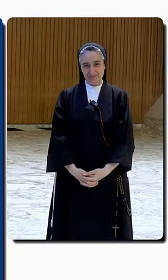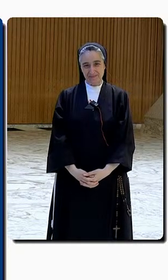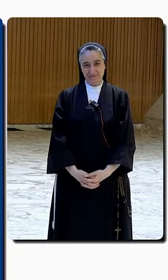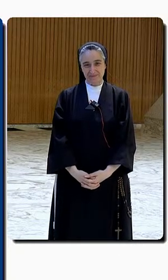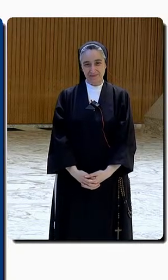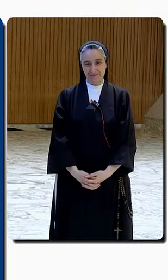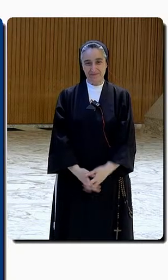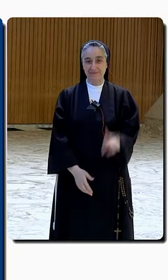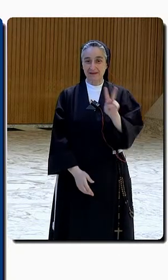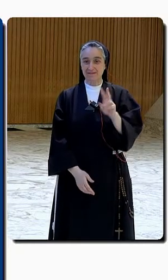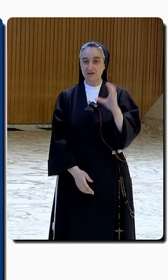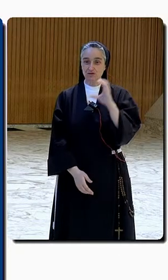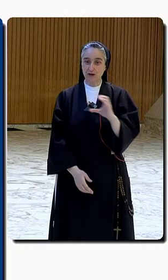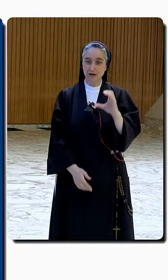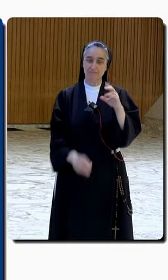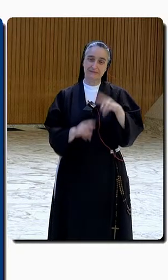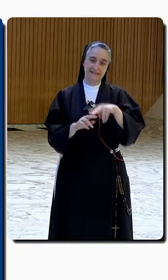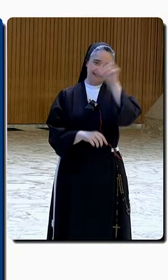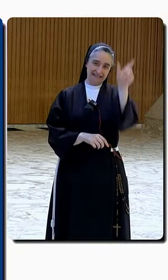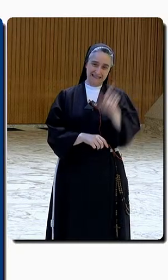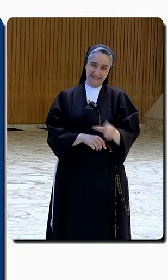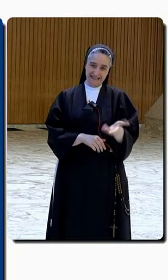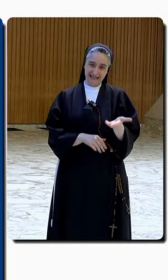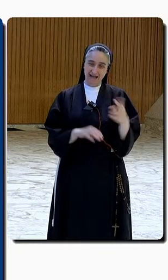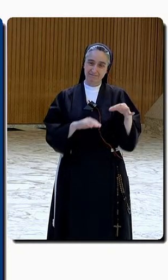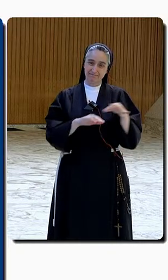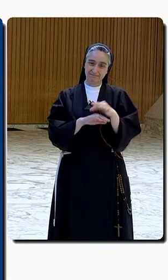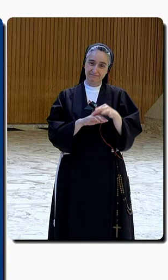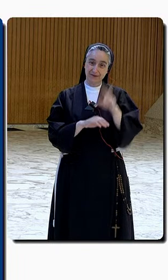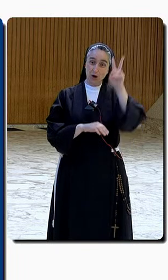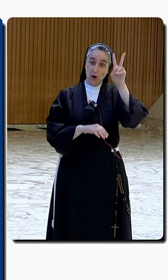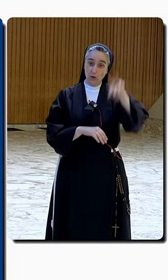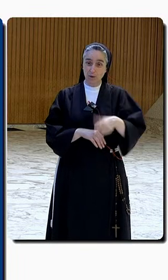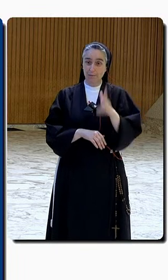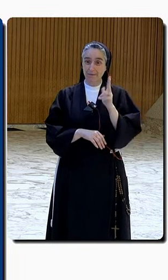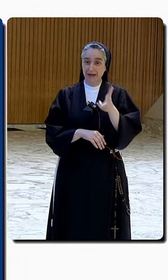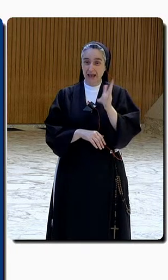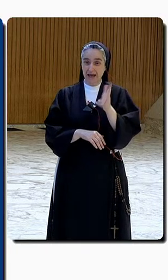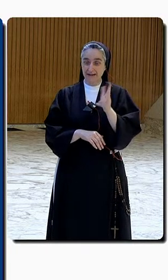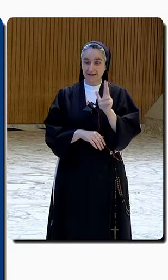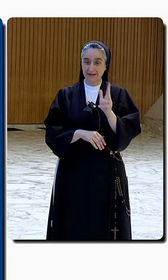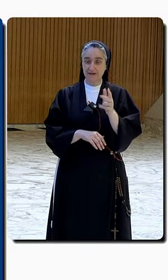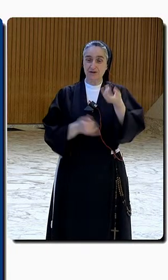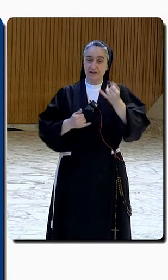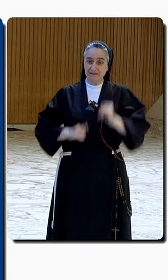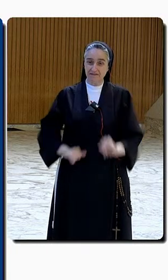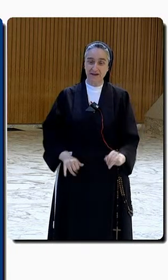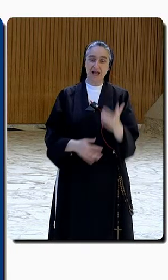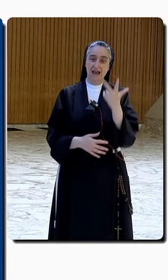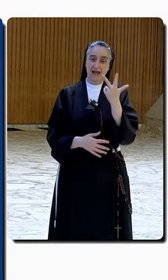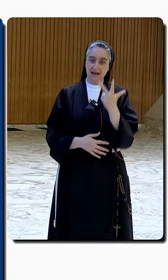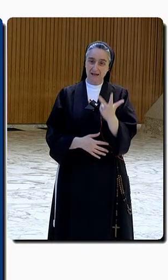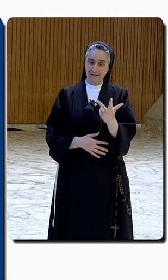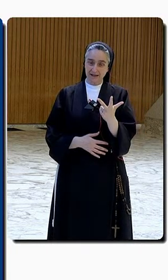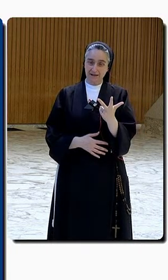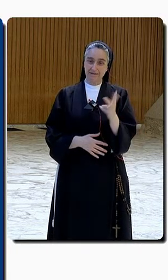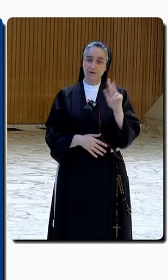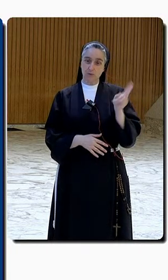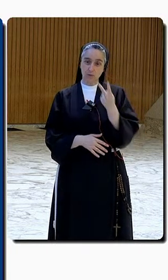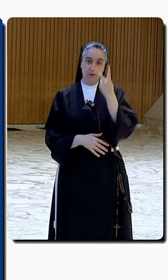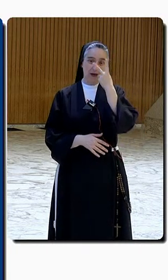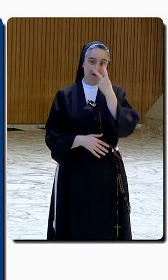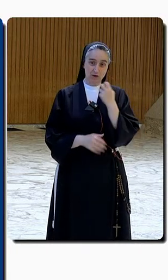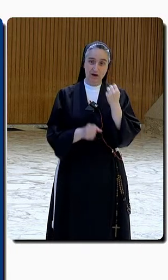Vincenzo e Carla sono italiani, sono sposati dal 2013 ed hanno 3 figli. Sono avvocati